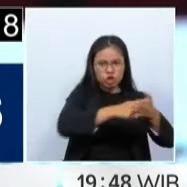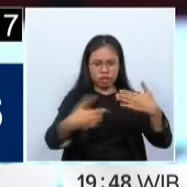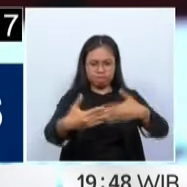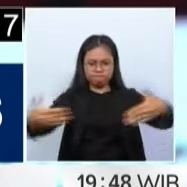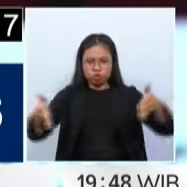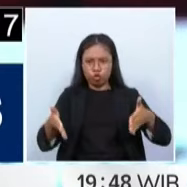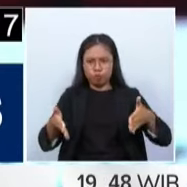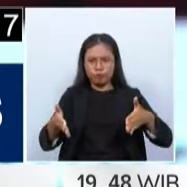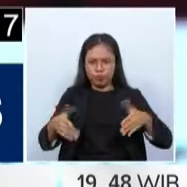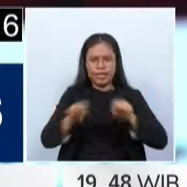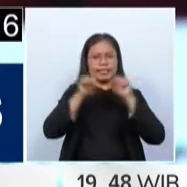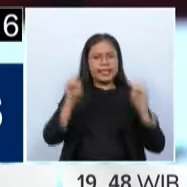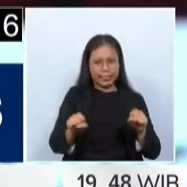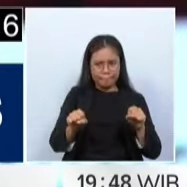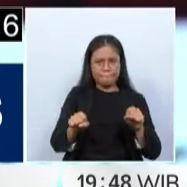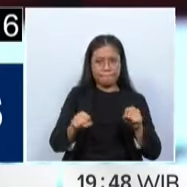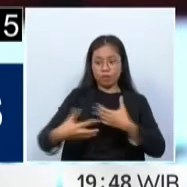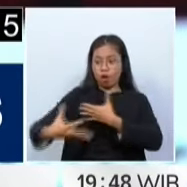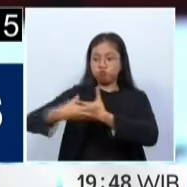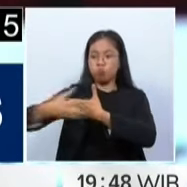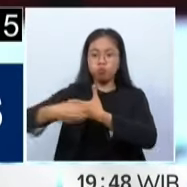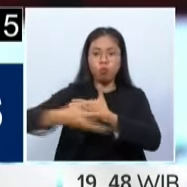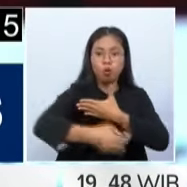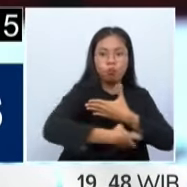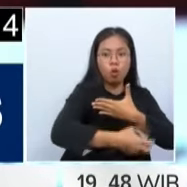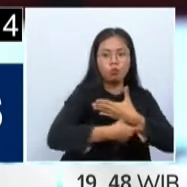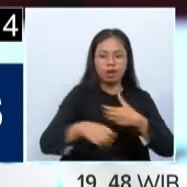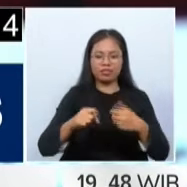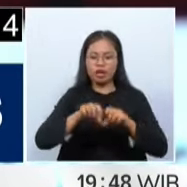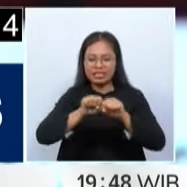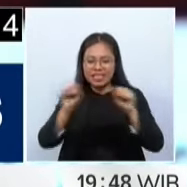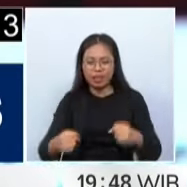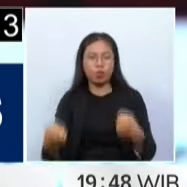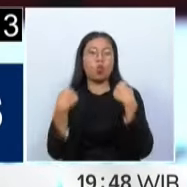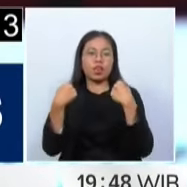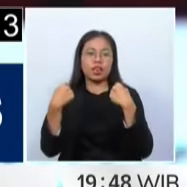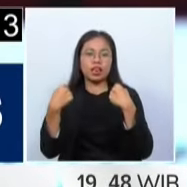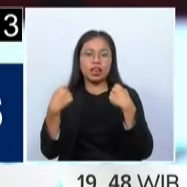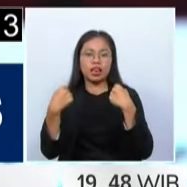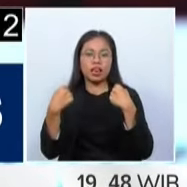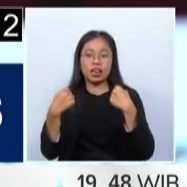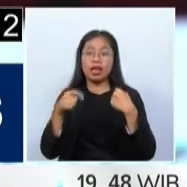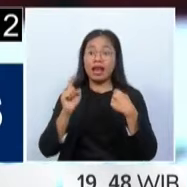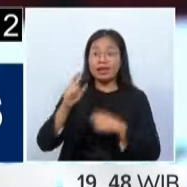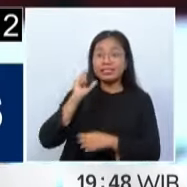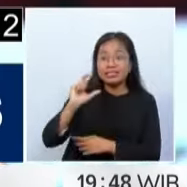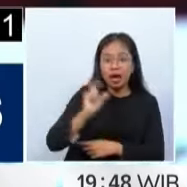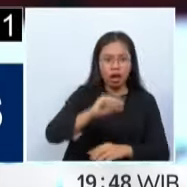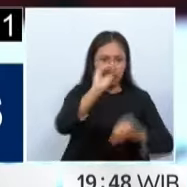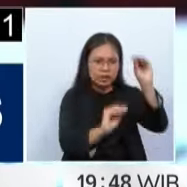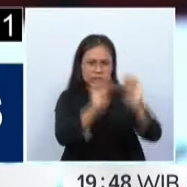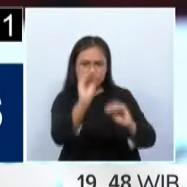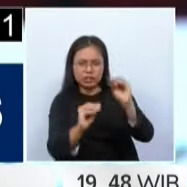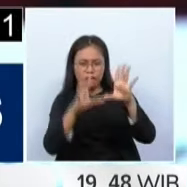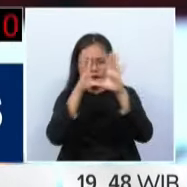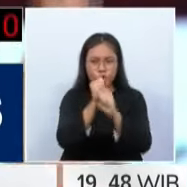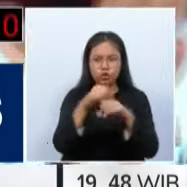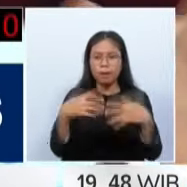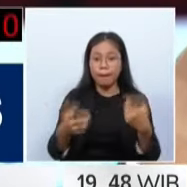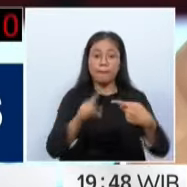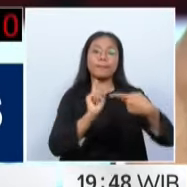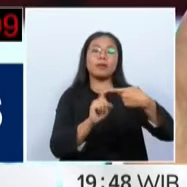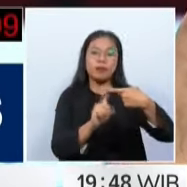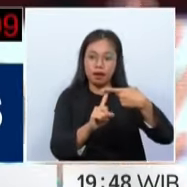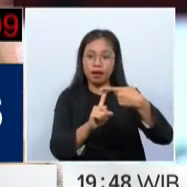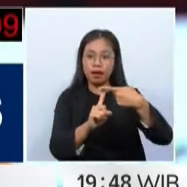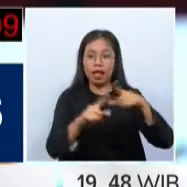sistem ketika terjadi serangan-serangan cyber itu jadi menyusun ini satu adalah melibatkan secara